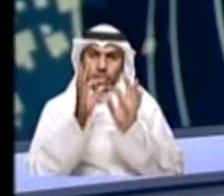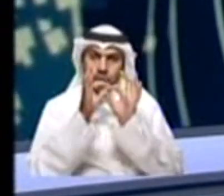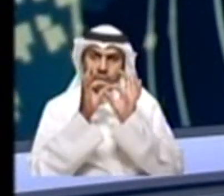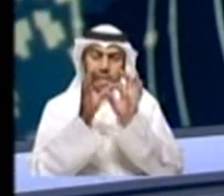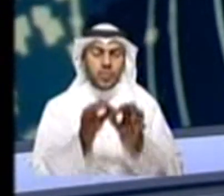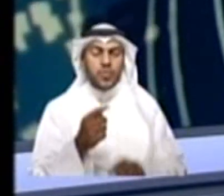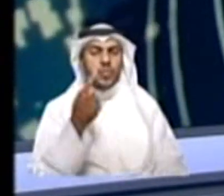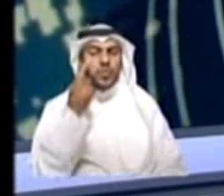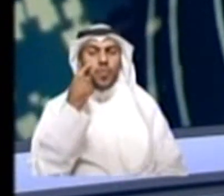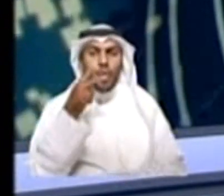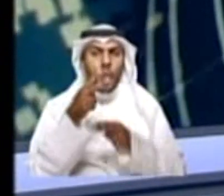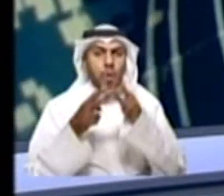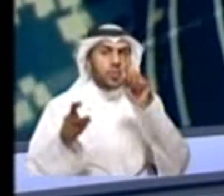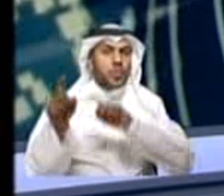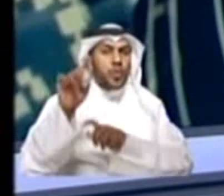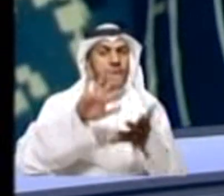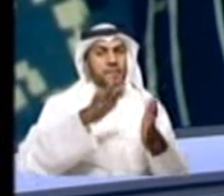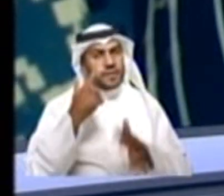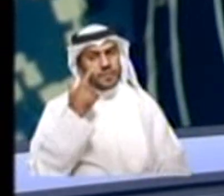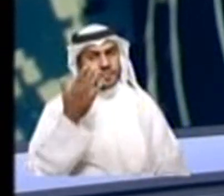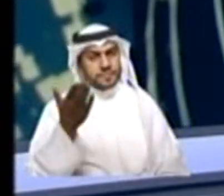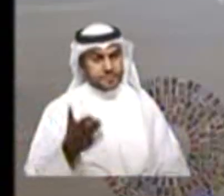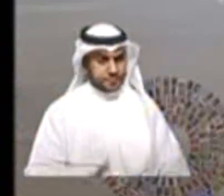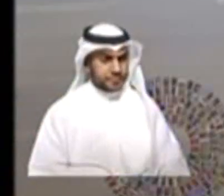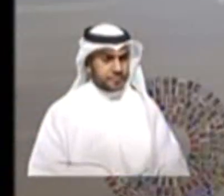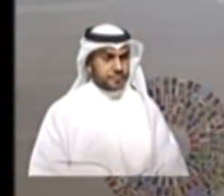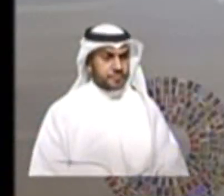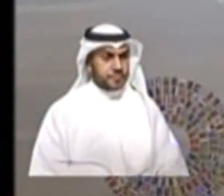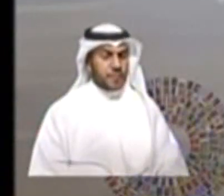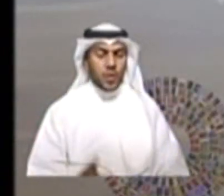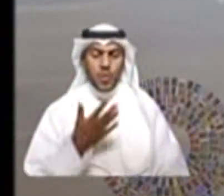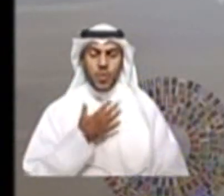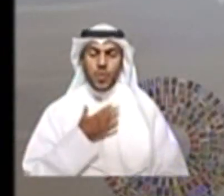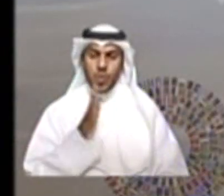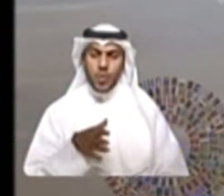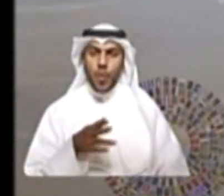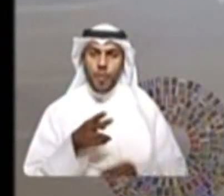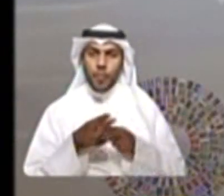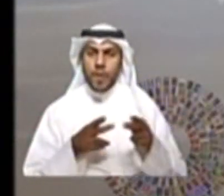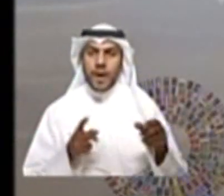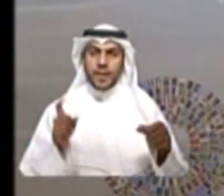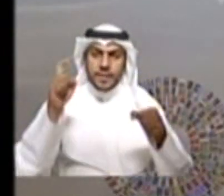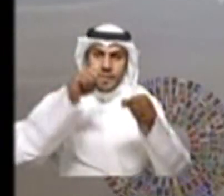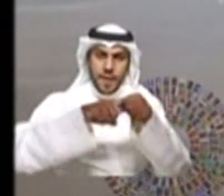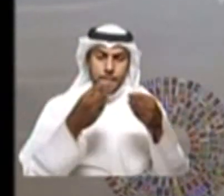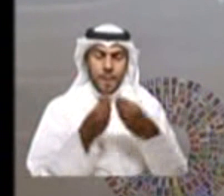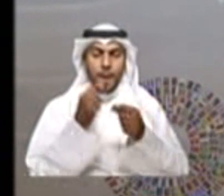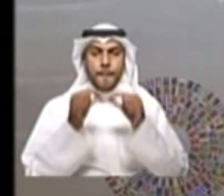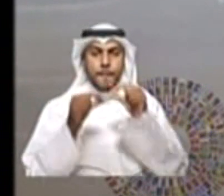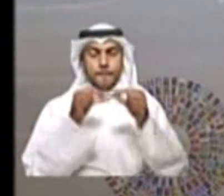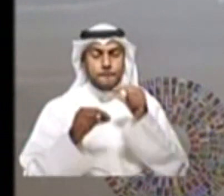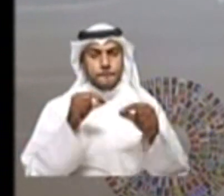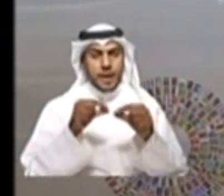دولة الكويت في هذا الشأن. طبعا تشارك اليوم في اجتماعات المجموعات البنك الدولي